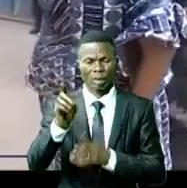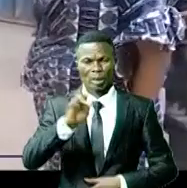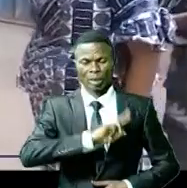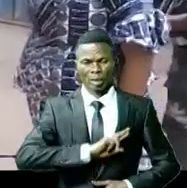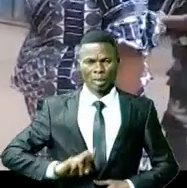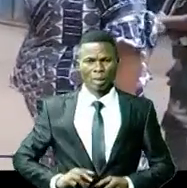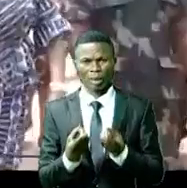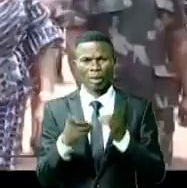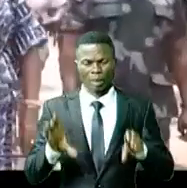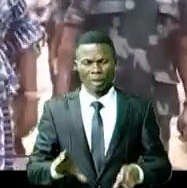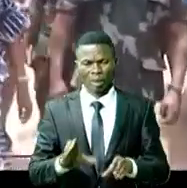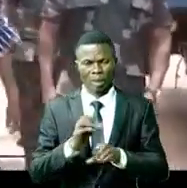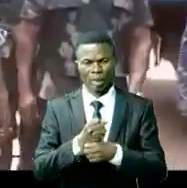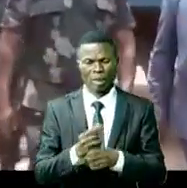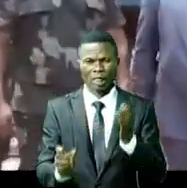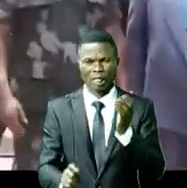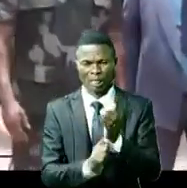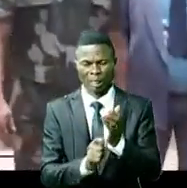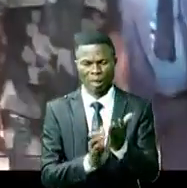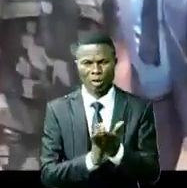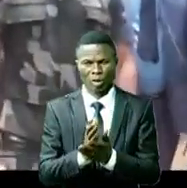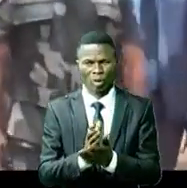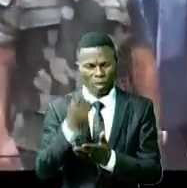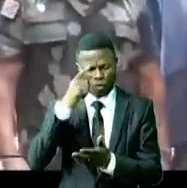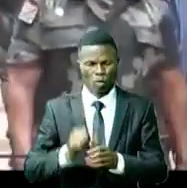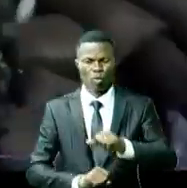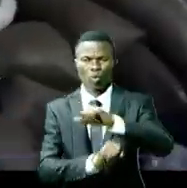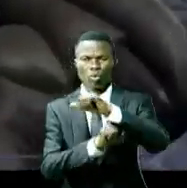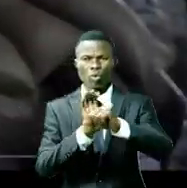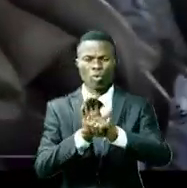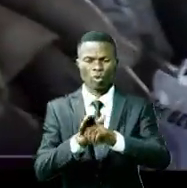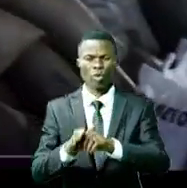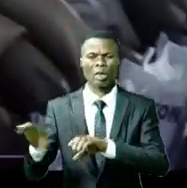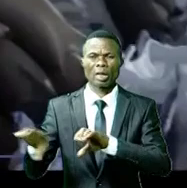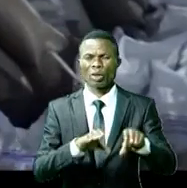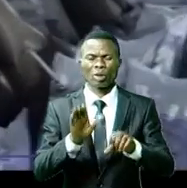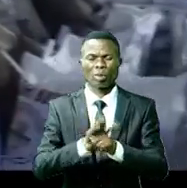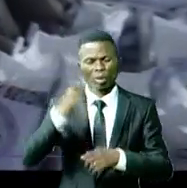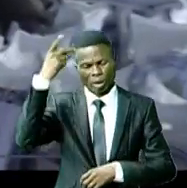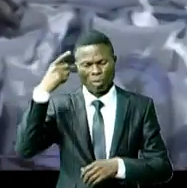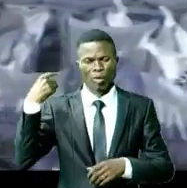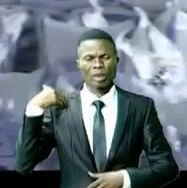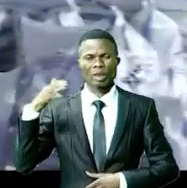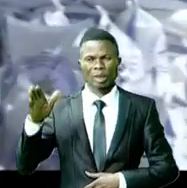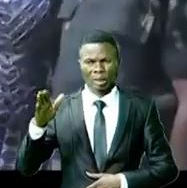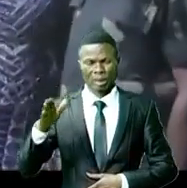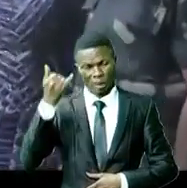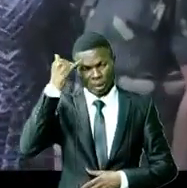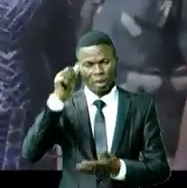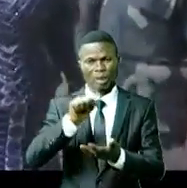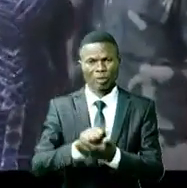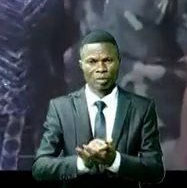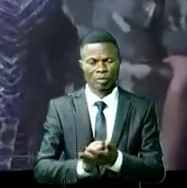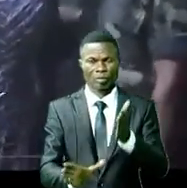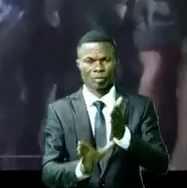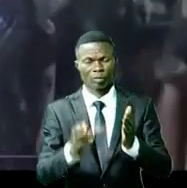y pense et met en place des stratégies pour en faire un pilier dans la mise en œuvre des politiques publiques. C'est dans ces contextes que